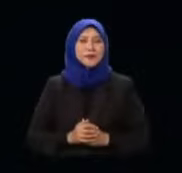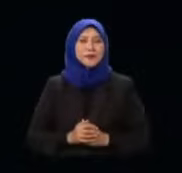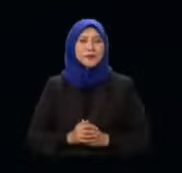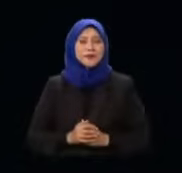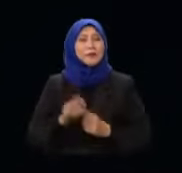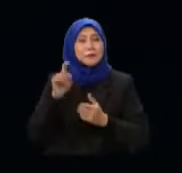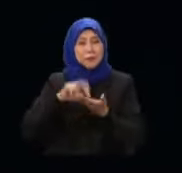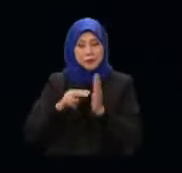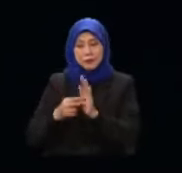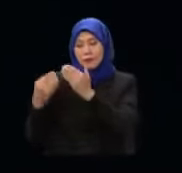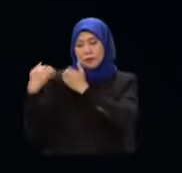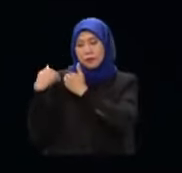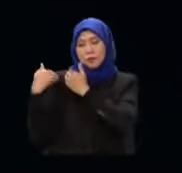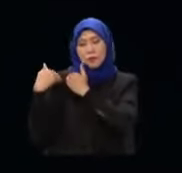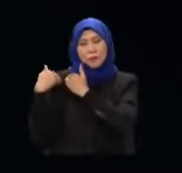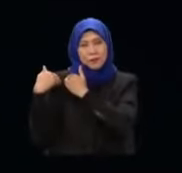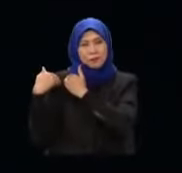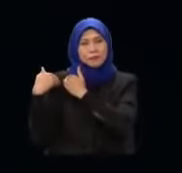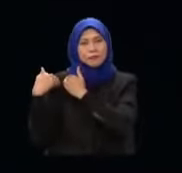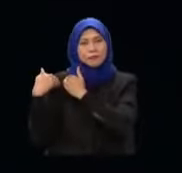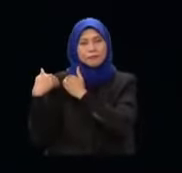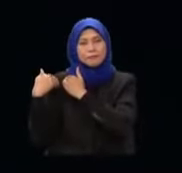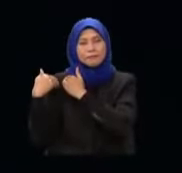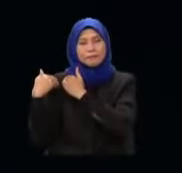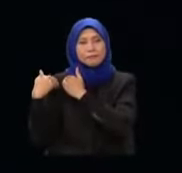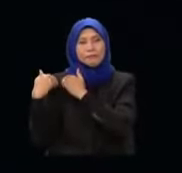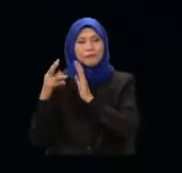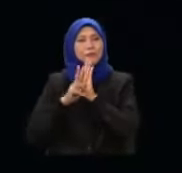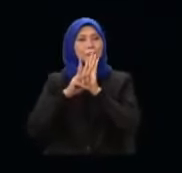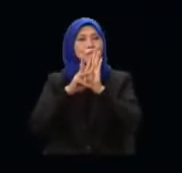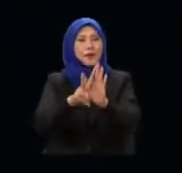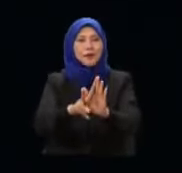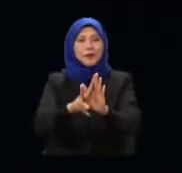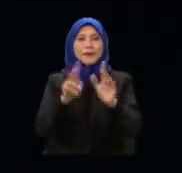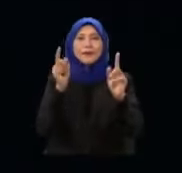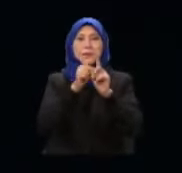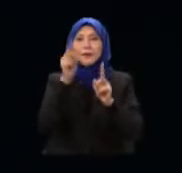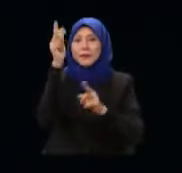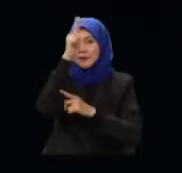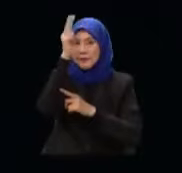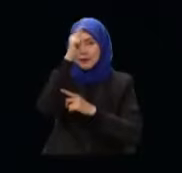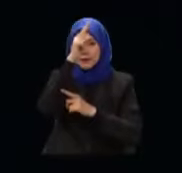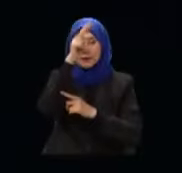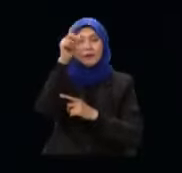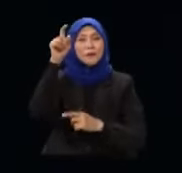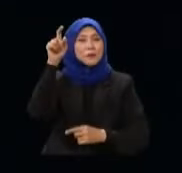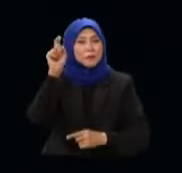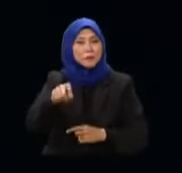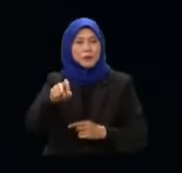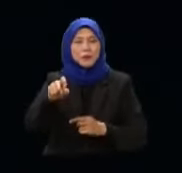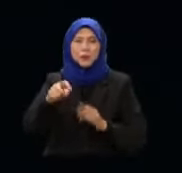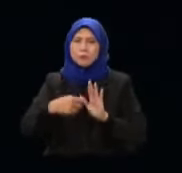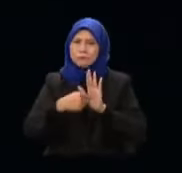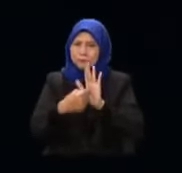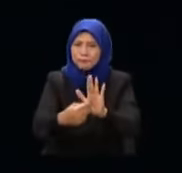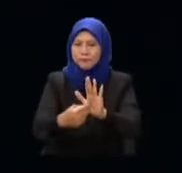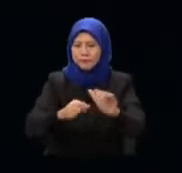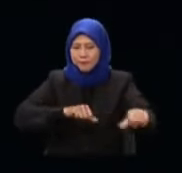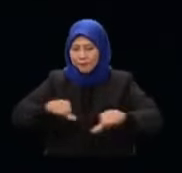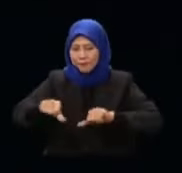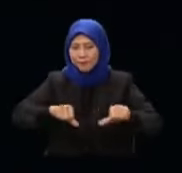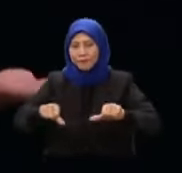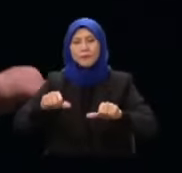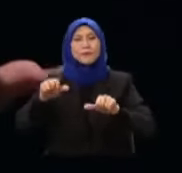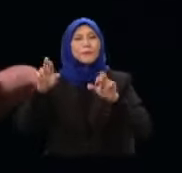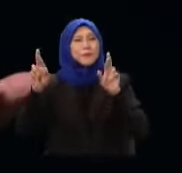tanggung jawab yang diletakkan kata kita sebagai wakil kepada kerajaan perlu diserahkan supaya